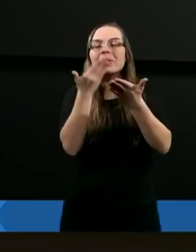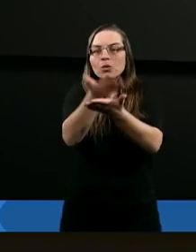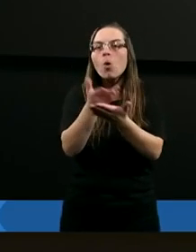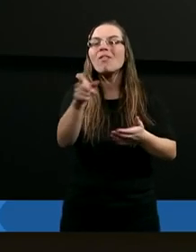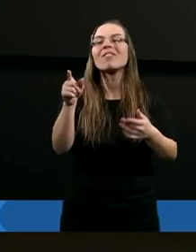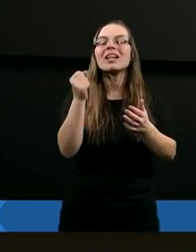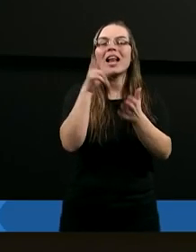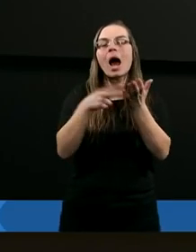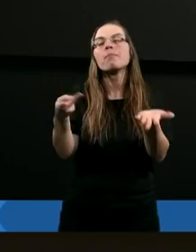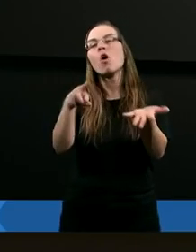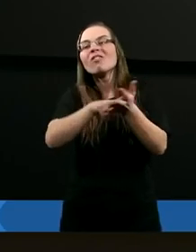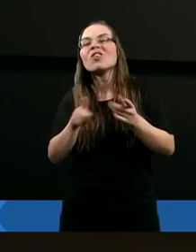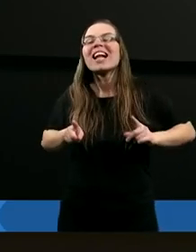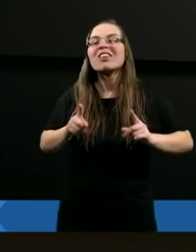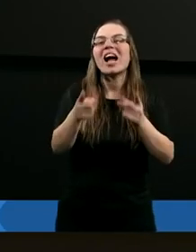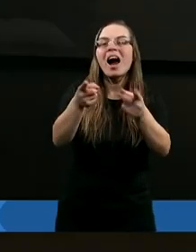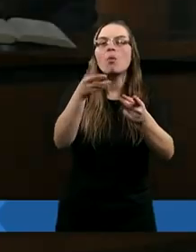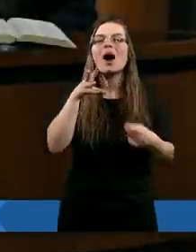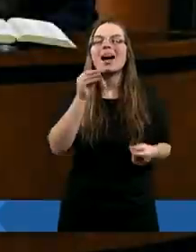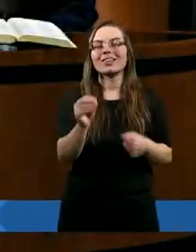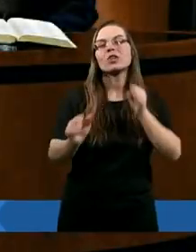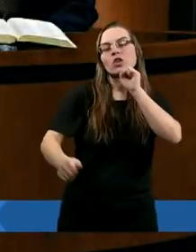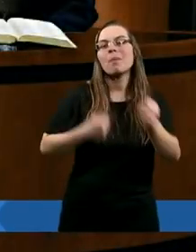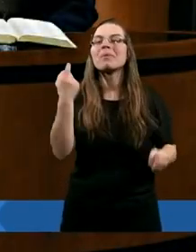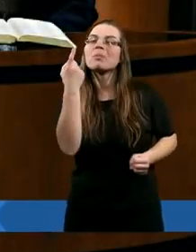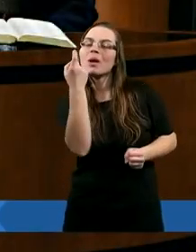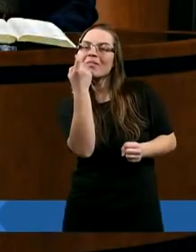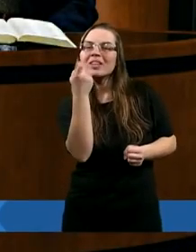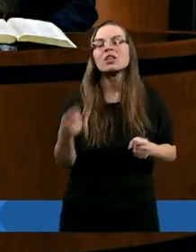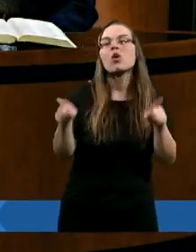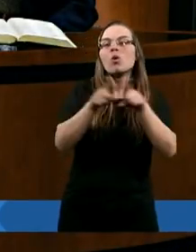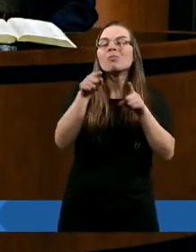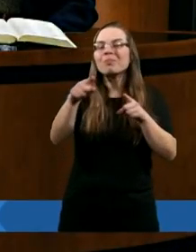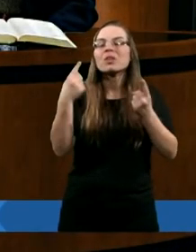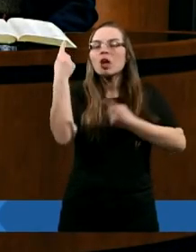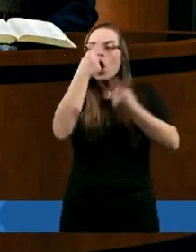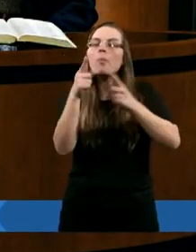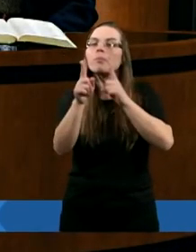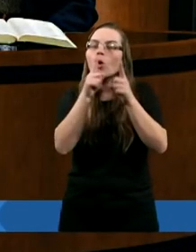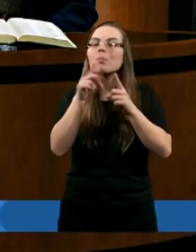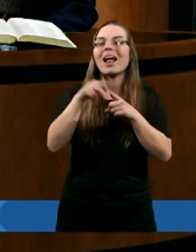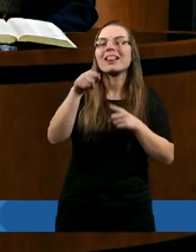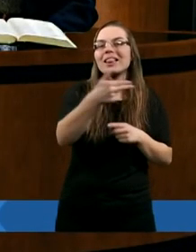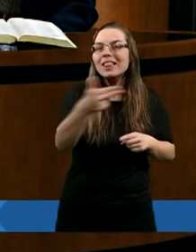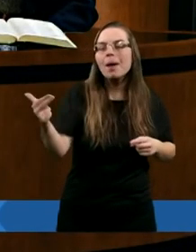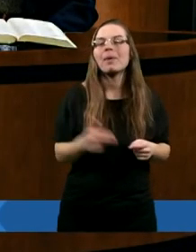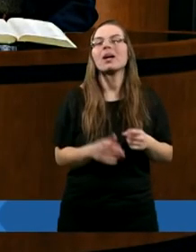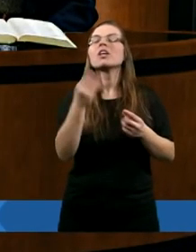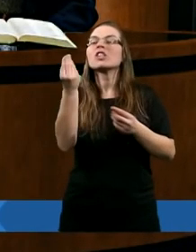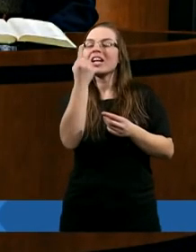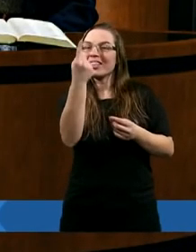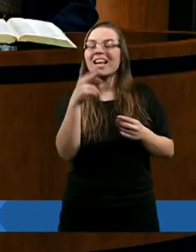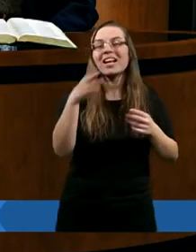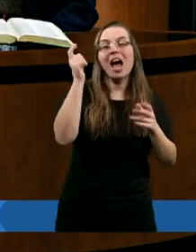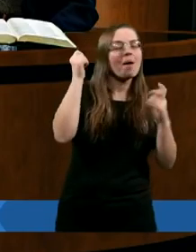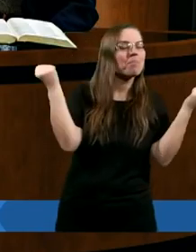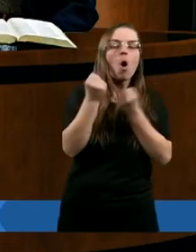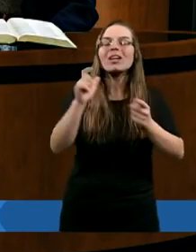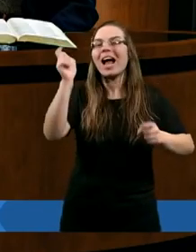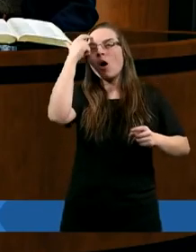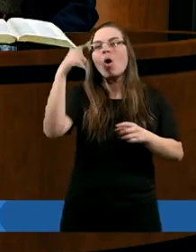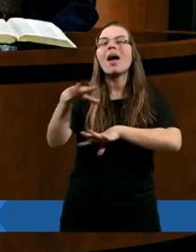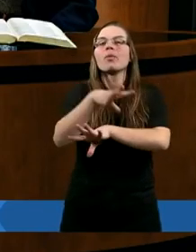na takie podwójne działanie. I żebyśmy chwilkę również na ten temat sobie porozmawiali. Bo z jednej strony ogromna rola Ducha